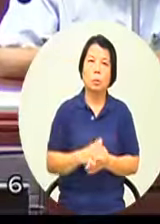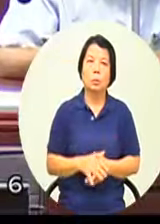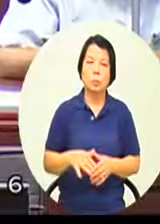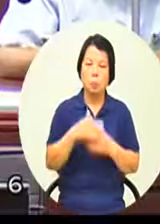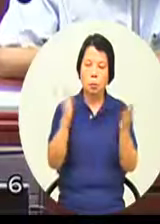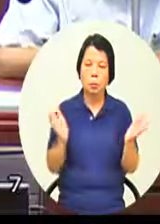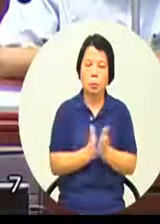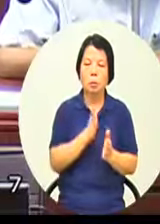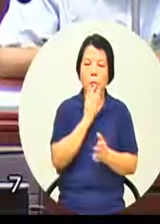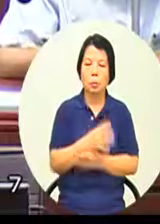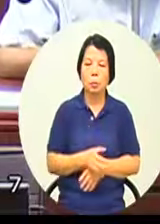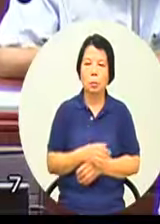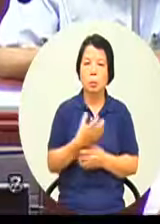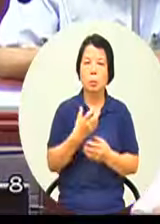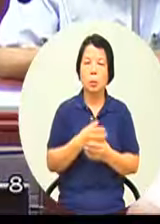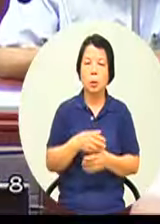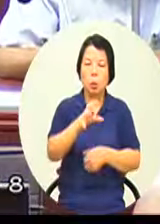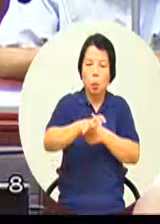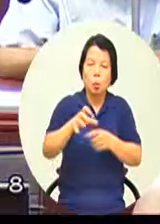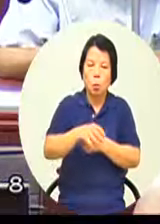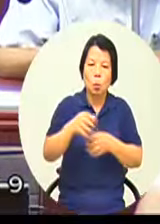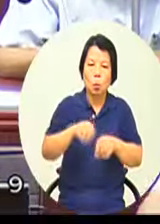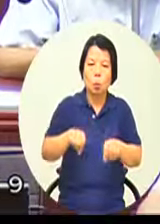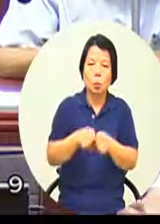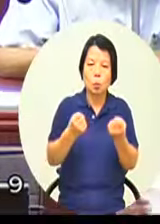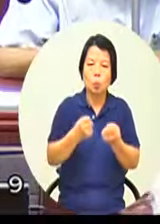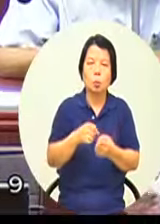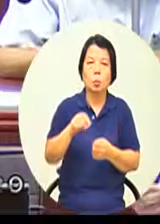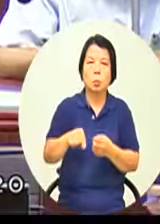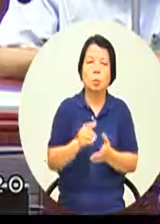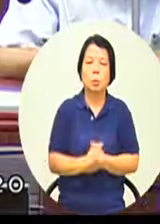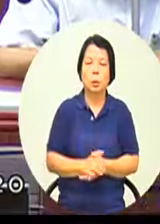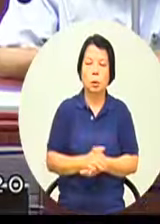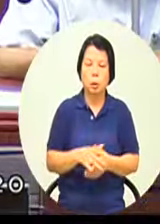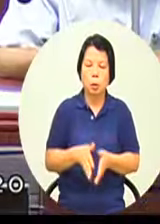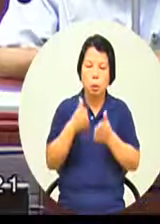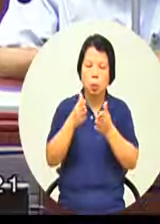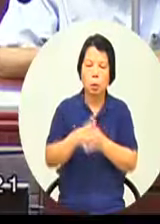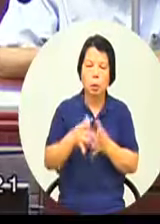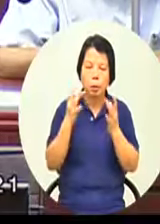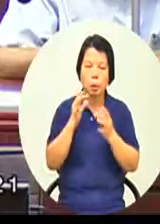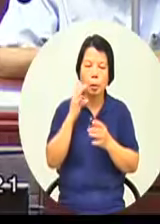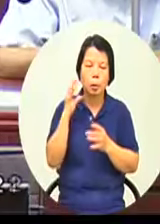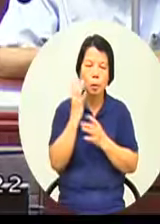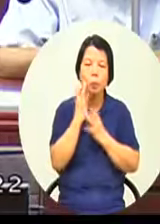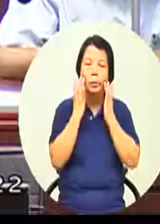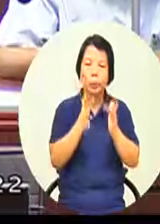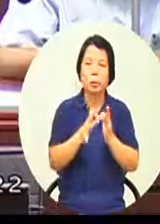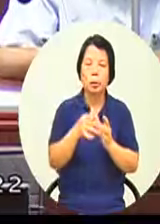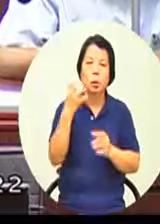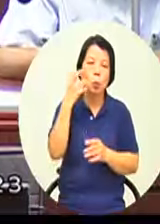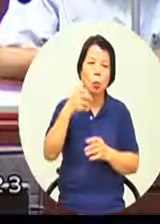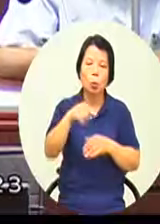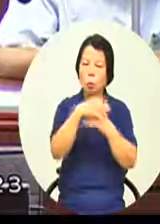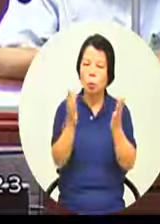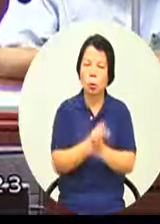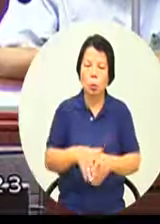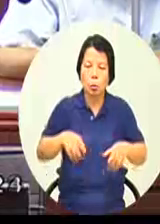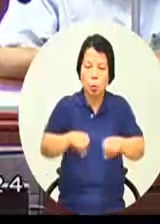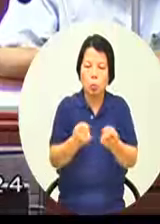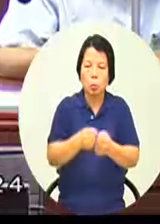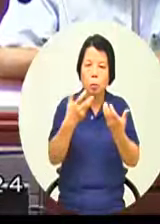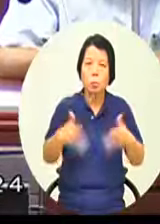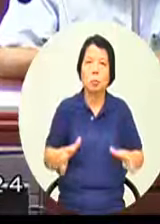的损失呢，农损的损失呢，对于尤其是蔬菜方面跟水果方面的损失相当严重，几乎前面都没